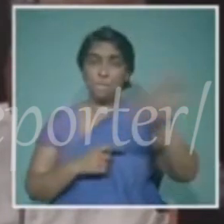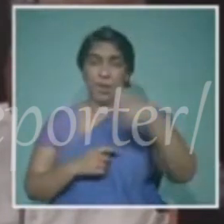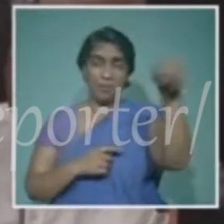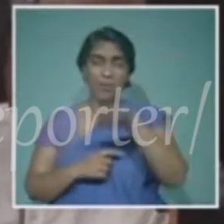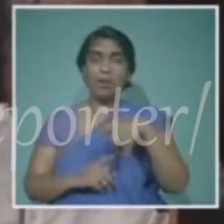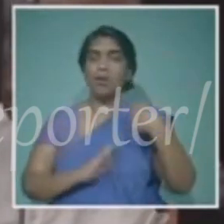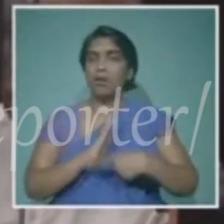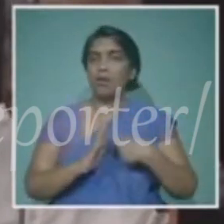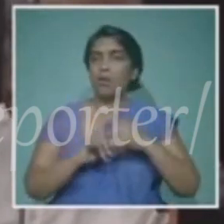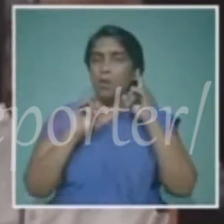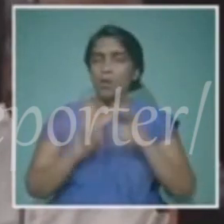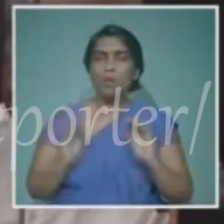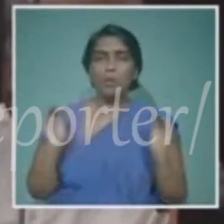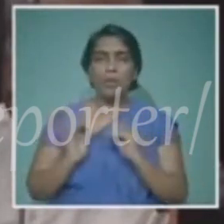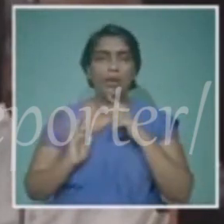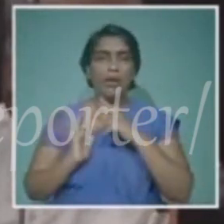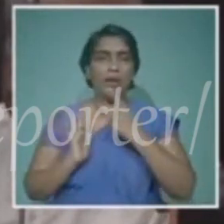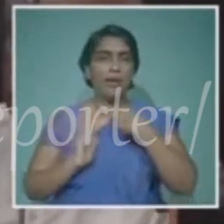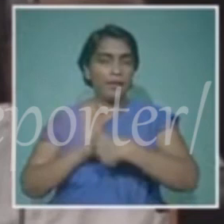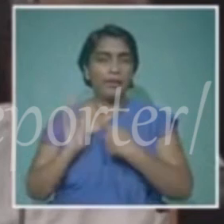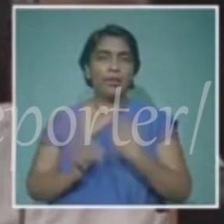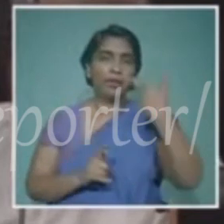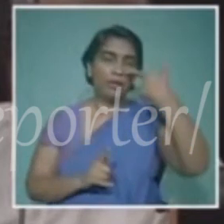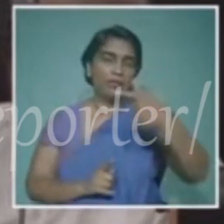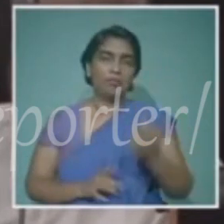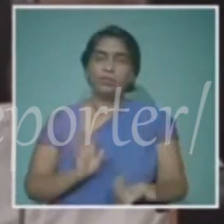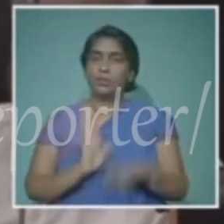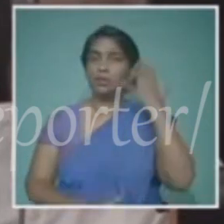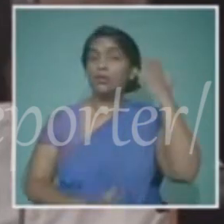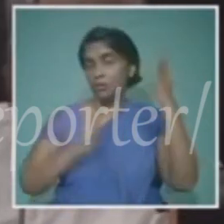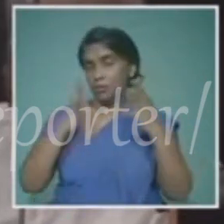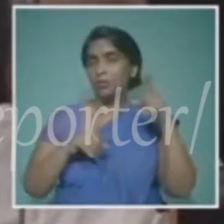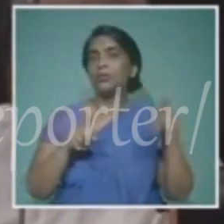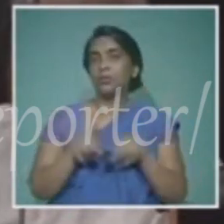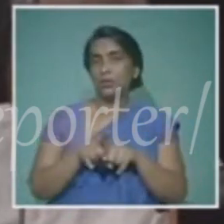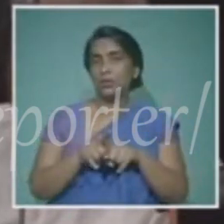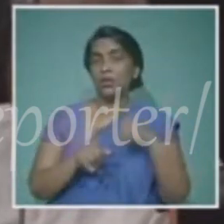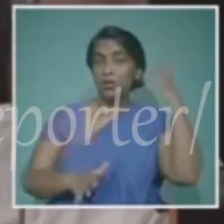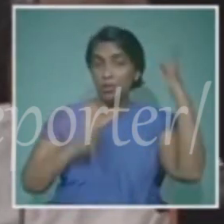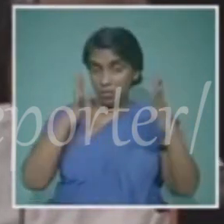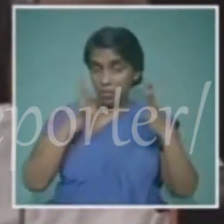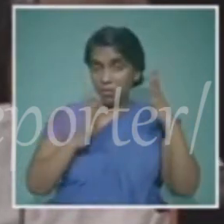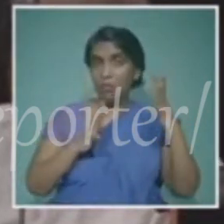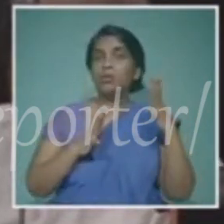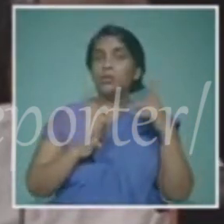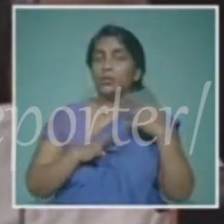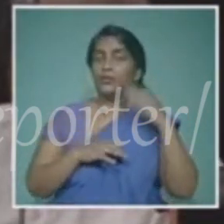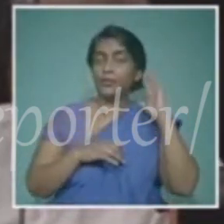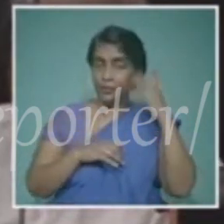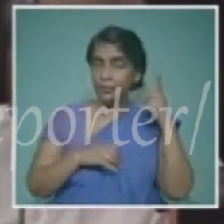සිදුවෙන්නේ ලංකාවැනි රටවලට ඉන්ධන මිල තවත් වැඩි වෙනවා. ඒක ගෝලීය ඉන්ද විශේෂයෙන්ම